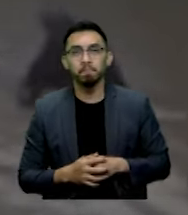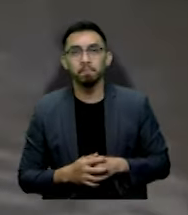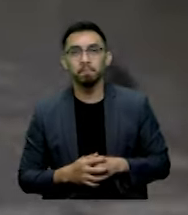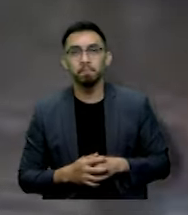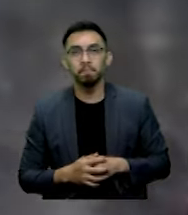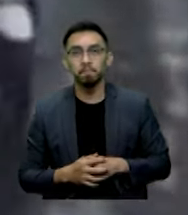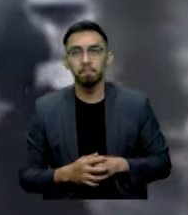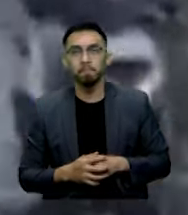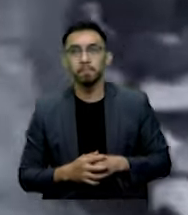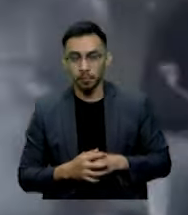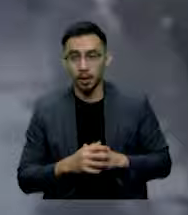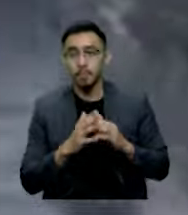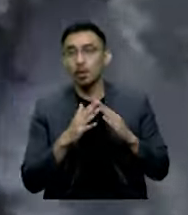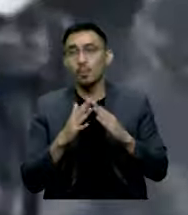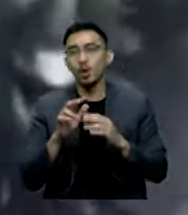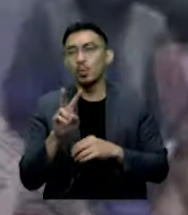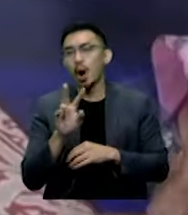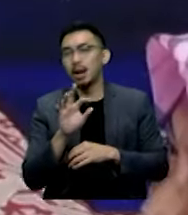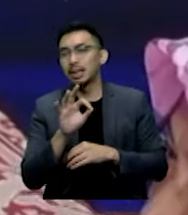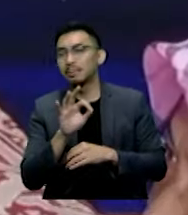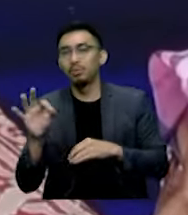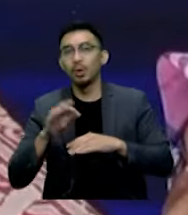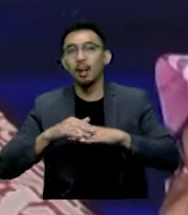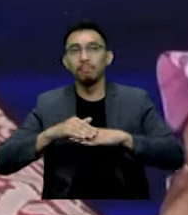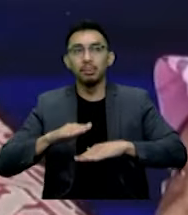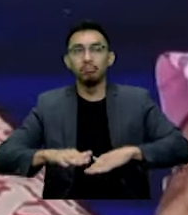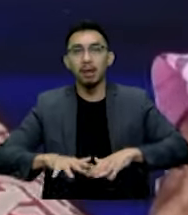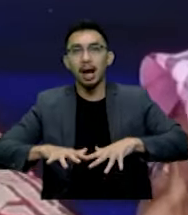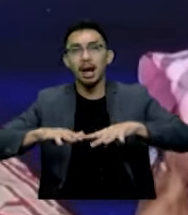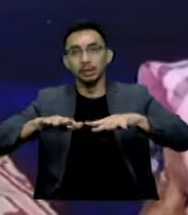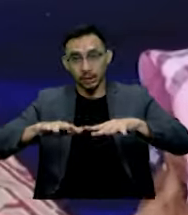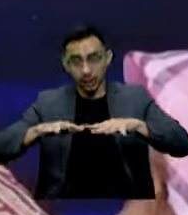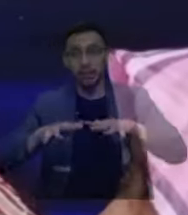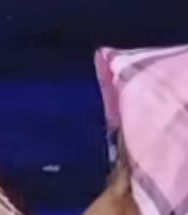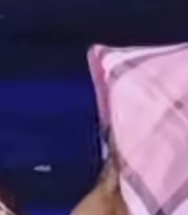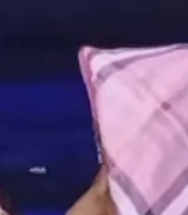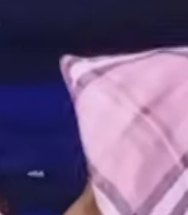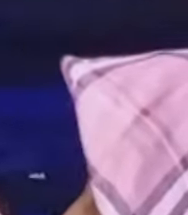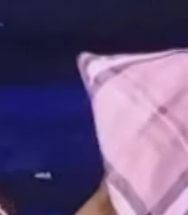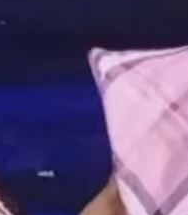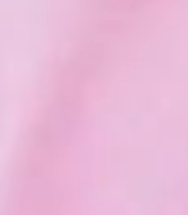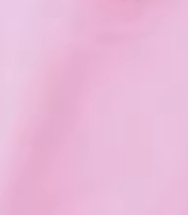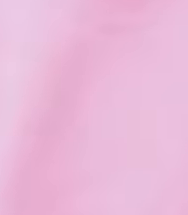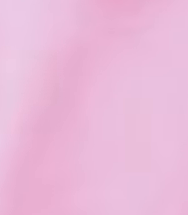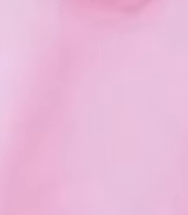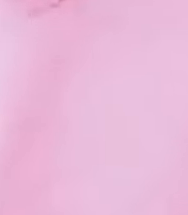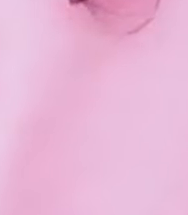2.000 rumah warga terendam banjir. Warga terdampak pun kini terpaksa mengungsi ke SMPN 1